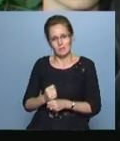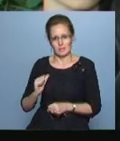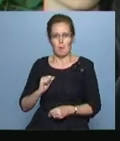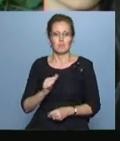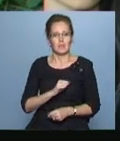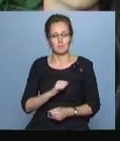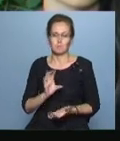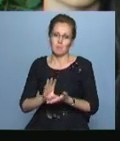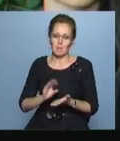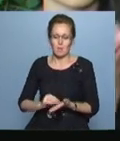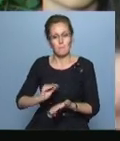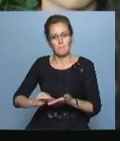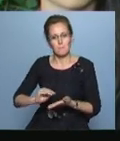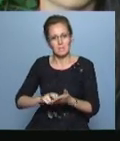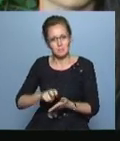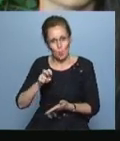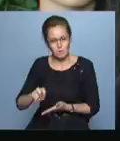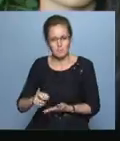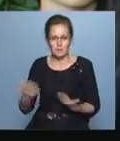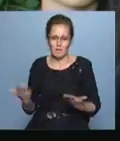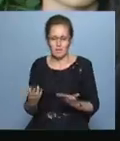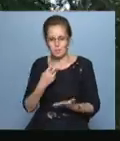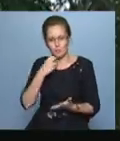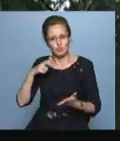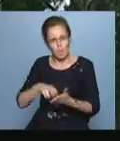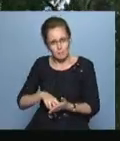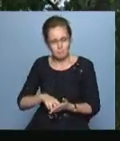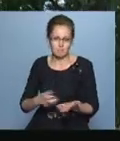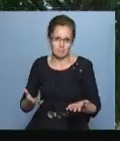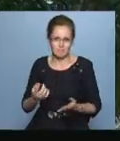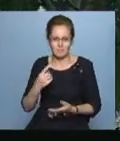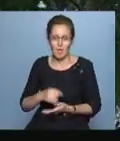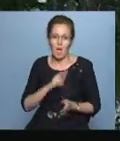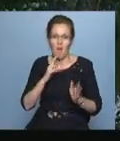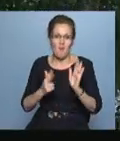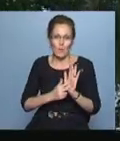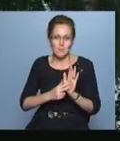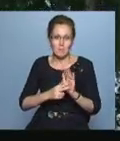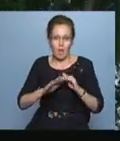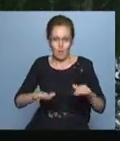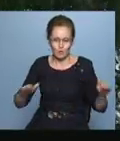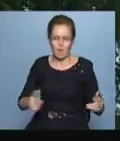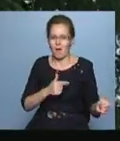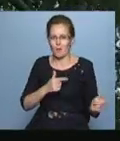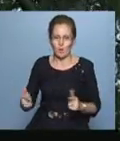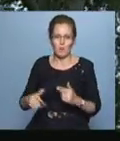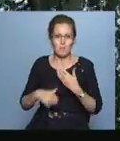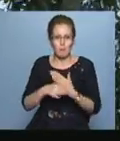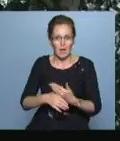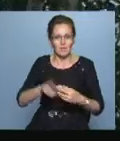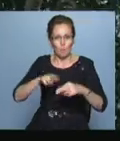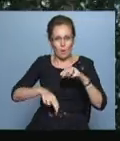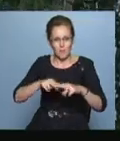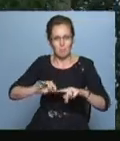например, письмо написать, там каким-нибудь штампиком поставить. Восьмиклашки, говорят, готовы помогать строителям при восстановлении здания,